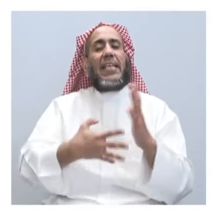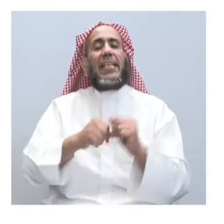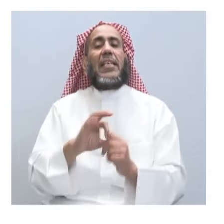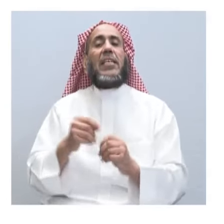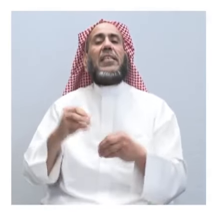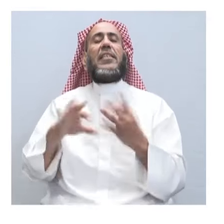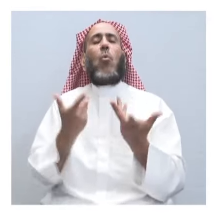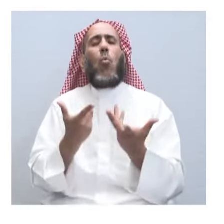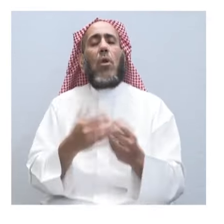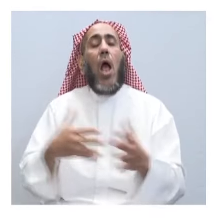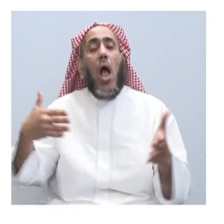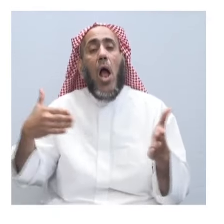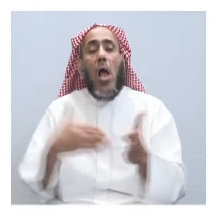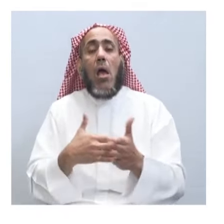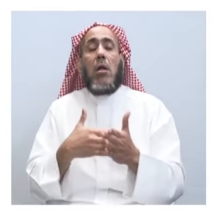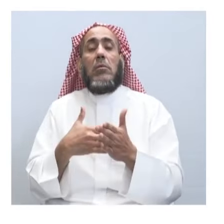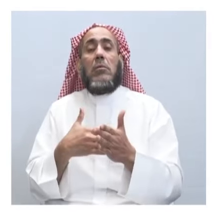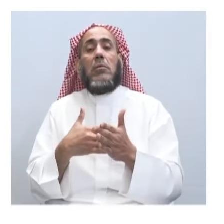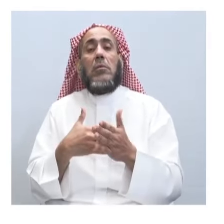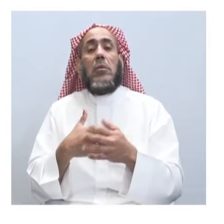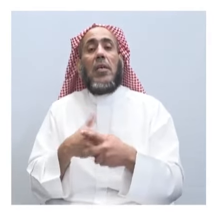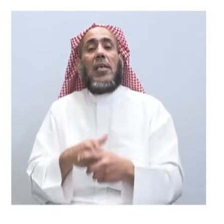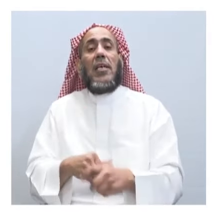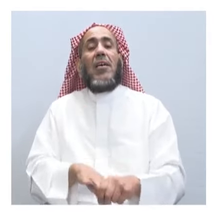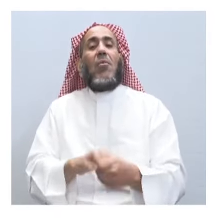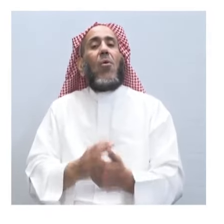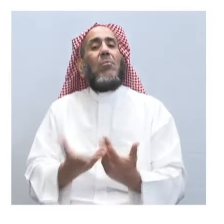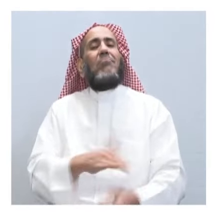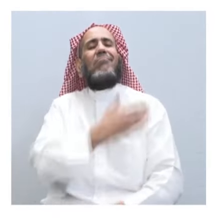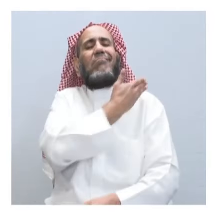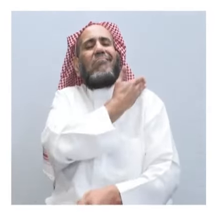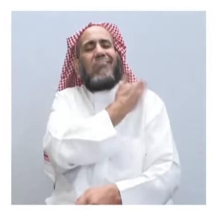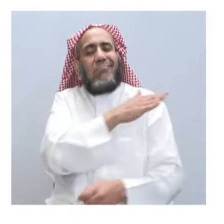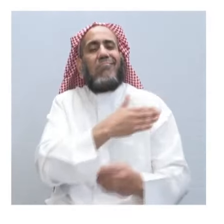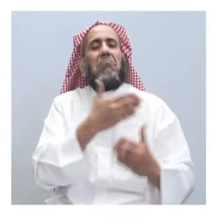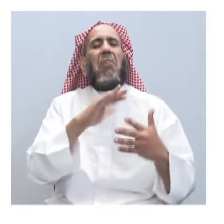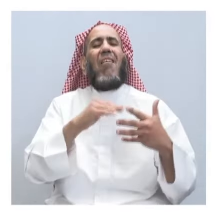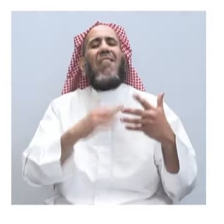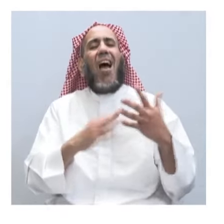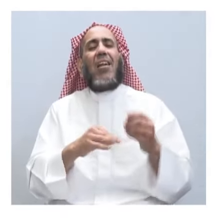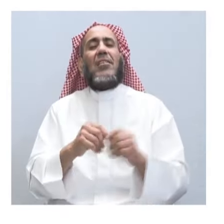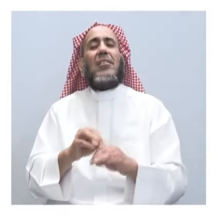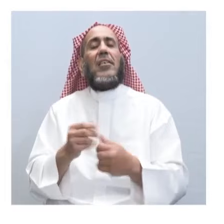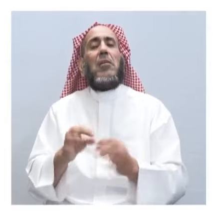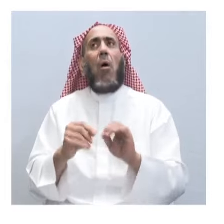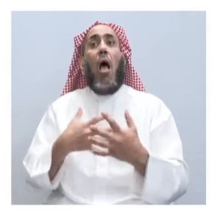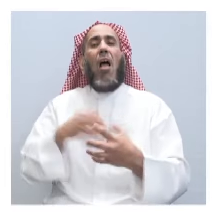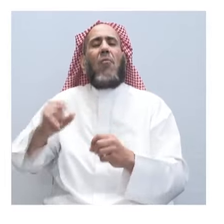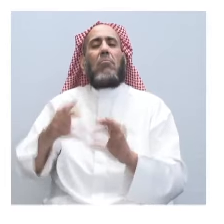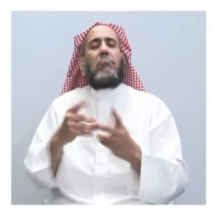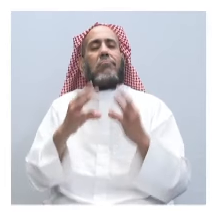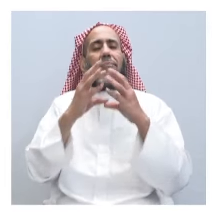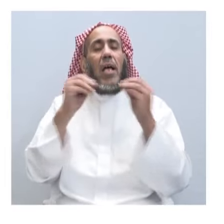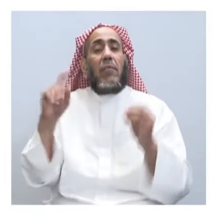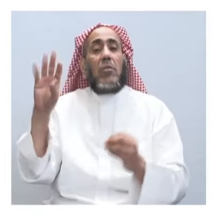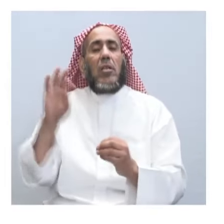للتط اخيرا كفاره الطيره تعريف التطير من